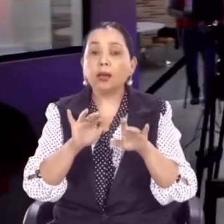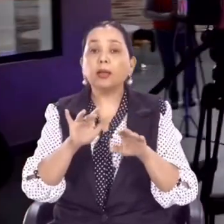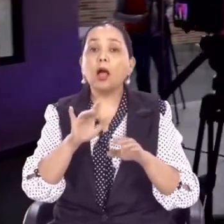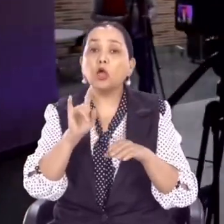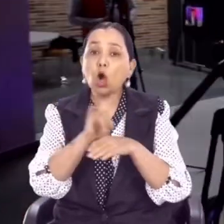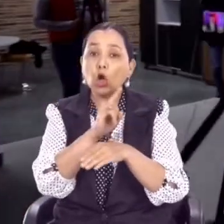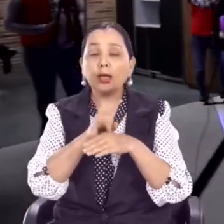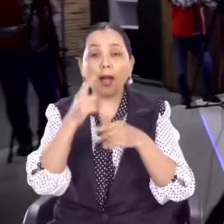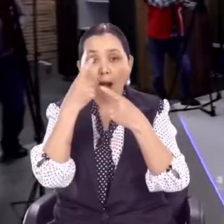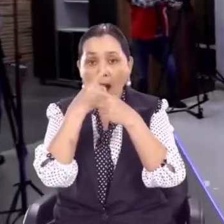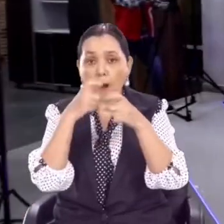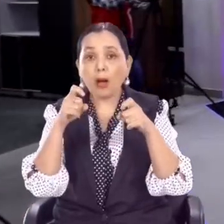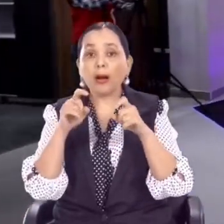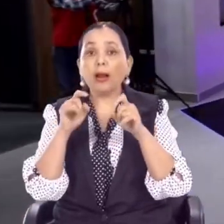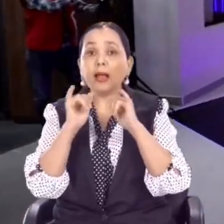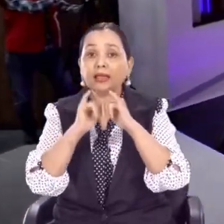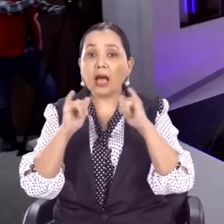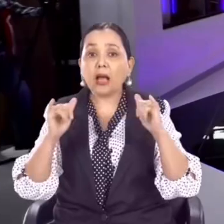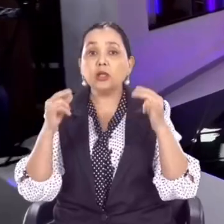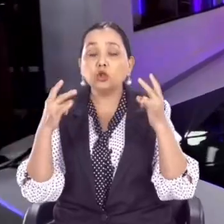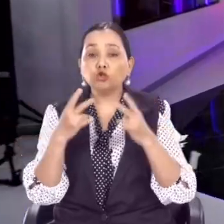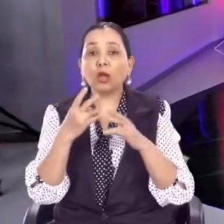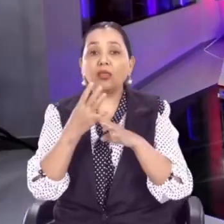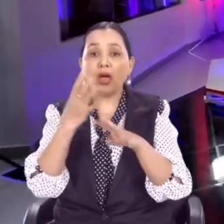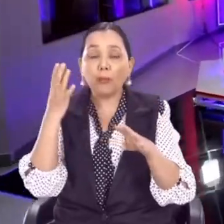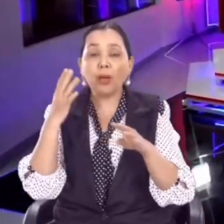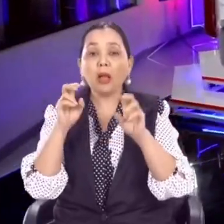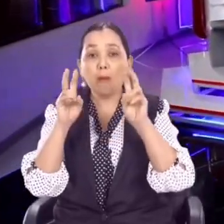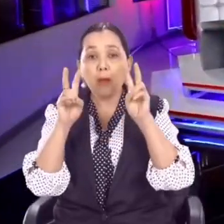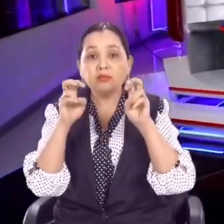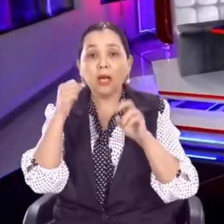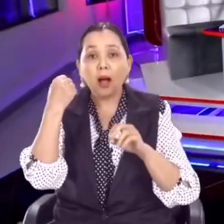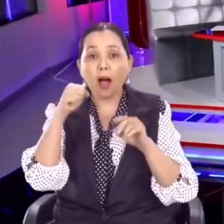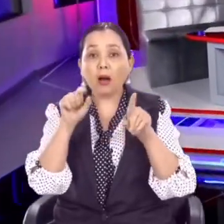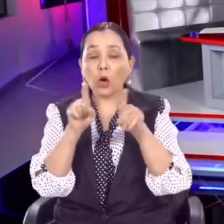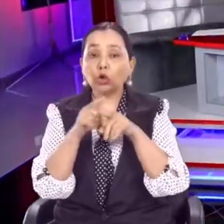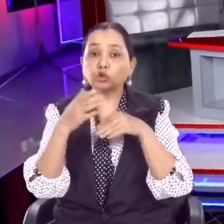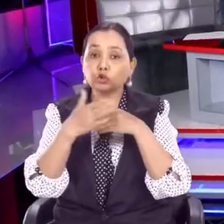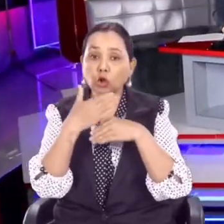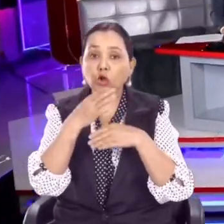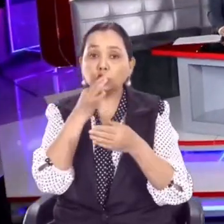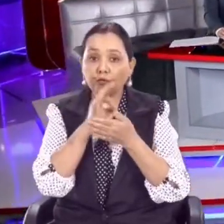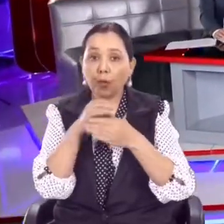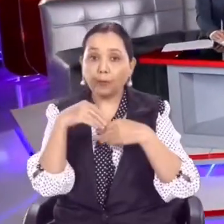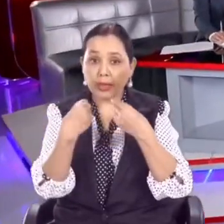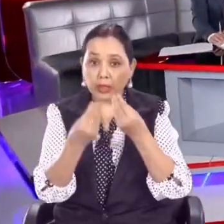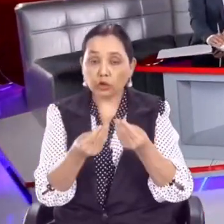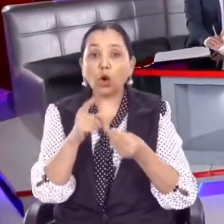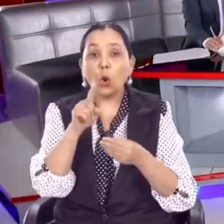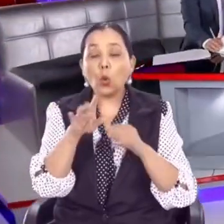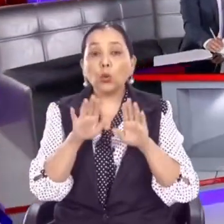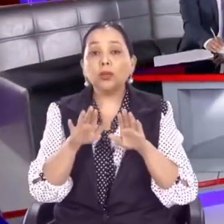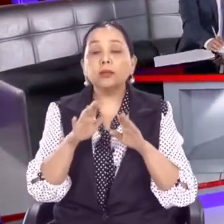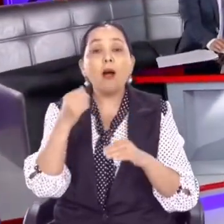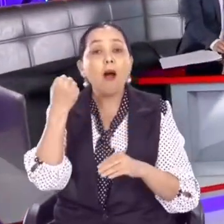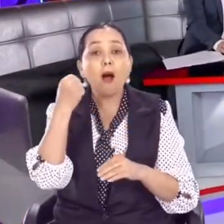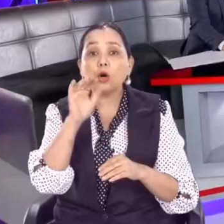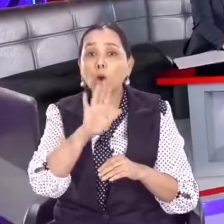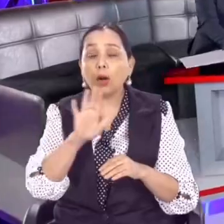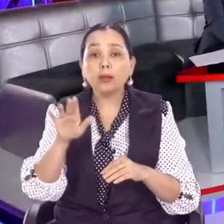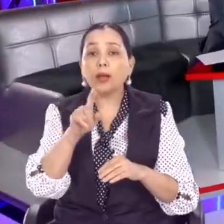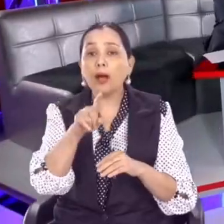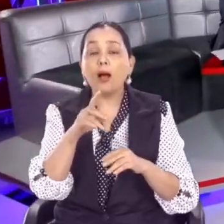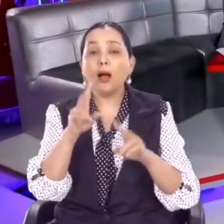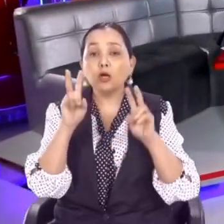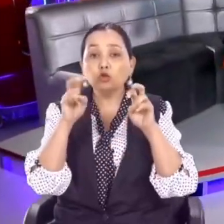qilgan qilmishlari va yolg'on xabarlarni tarqatishgani uchun navbatdagi mavzu qahramoni kabi javob berishadi. U yerda qahramon